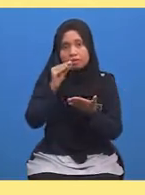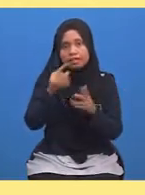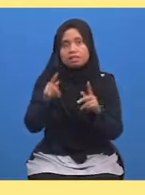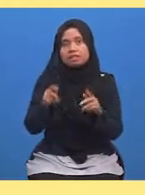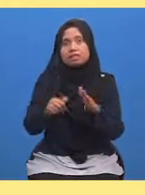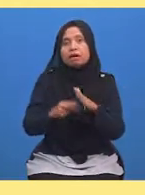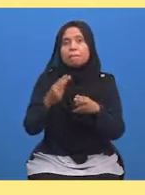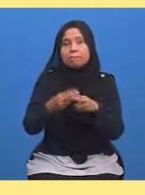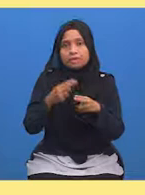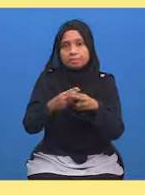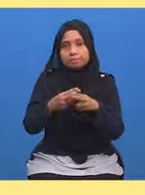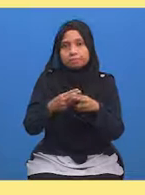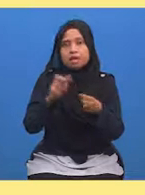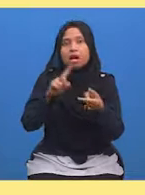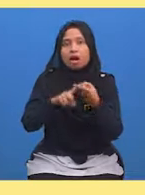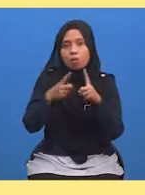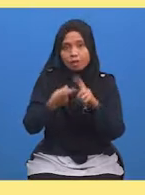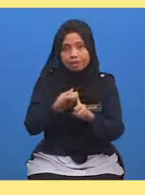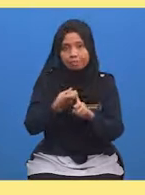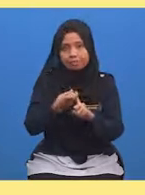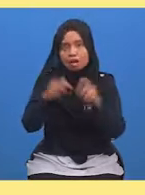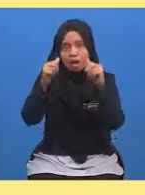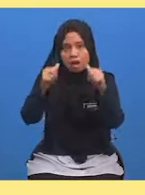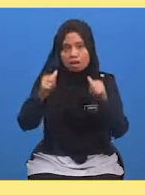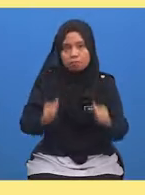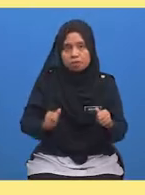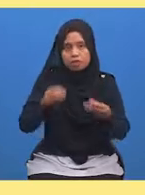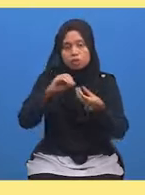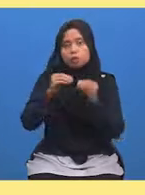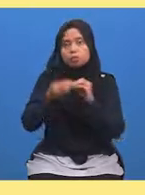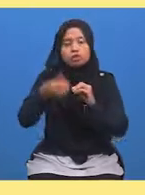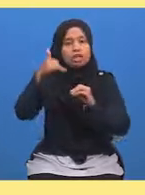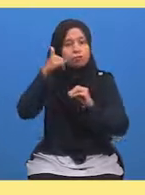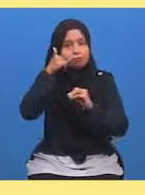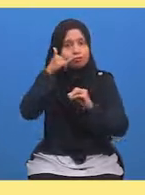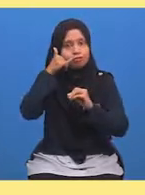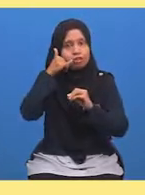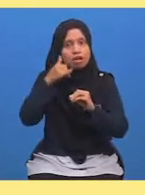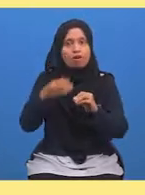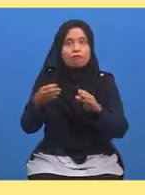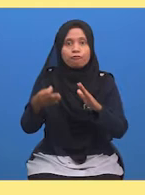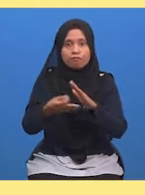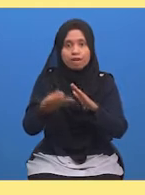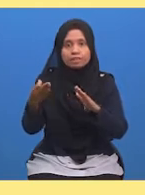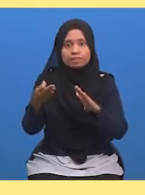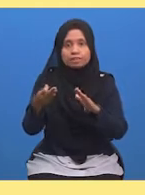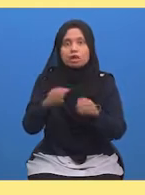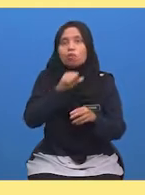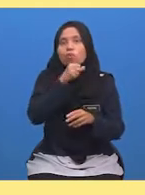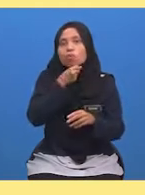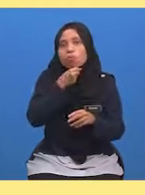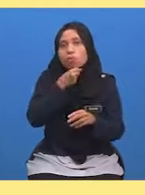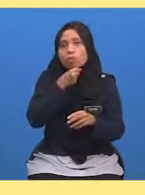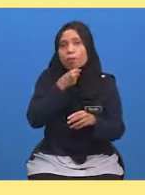pemilik, rakan kongsi, alamat, nombor telefon, faks, umur,